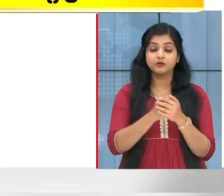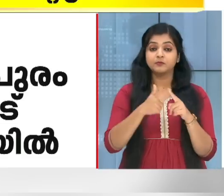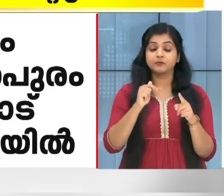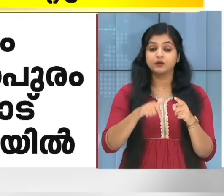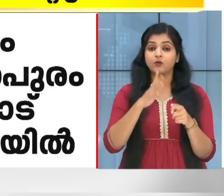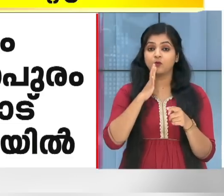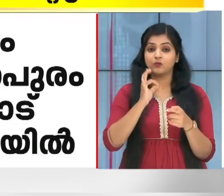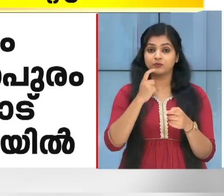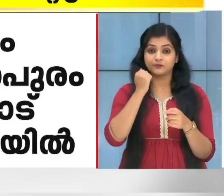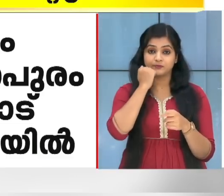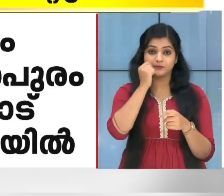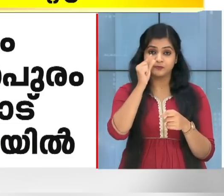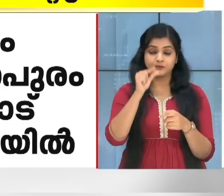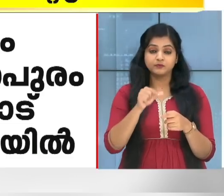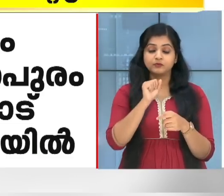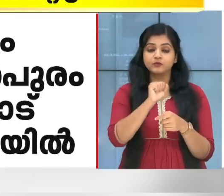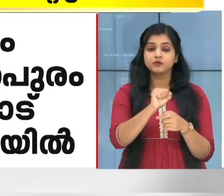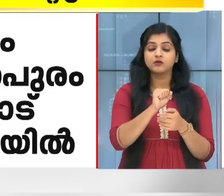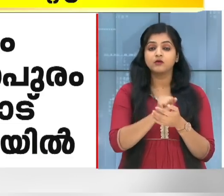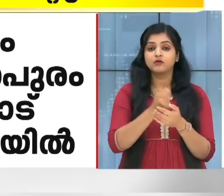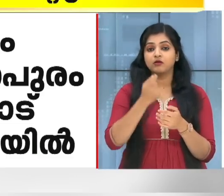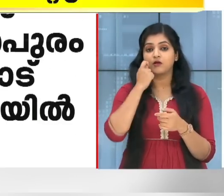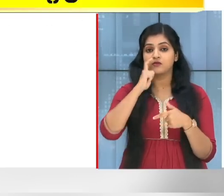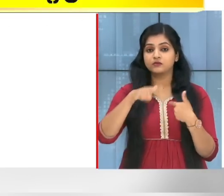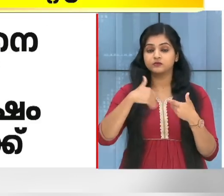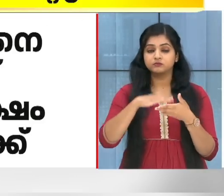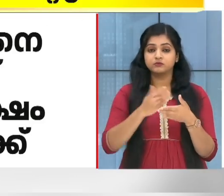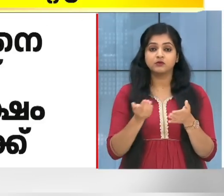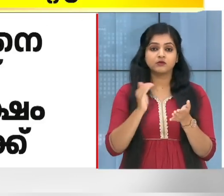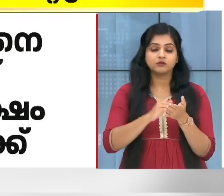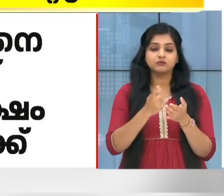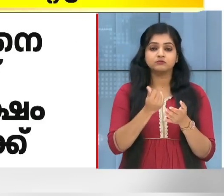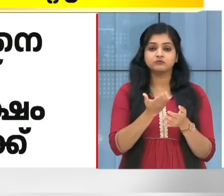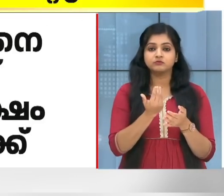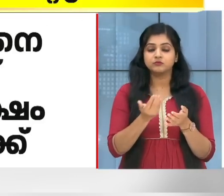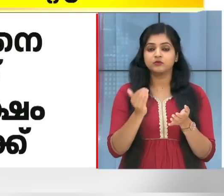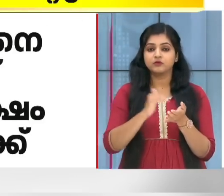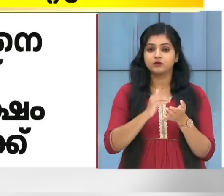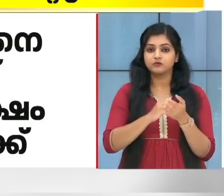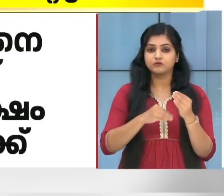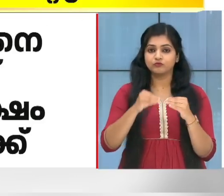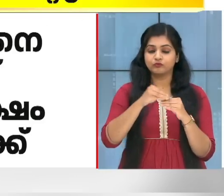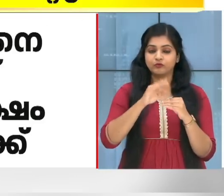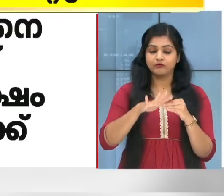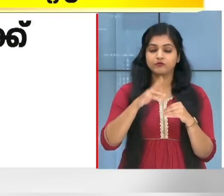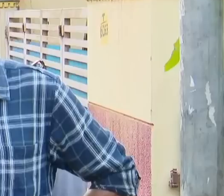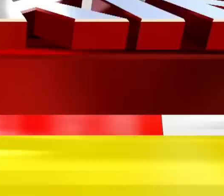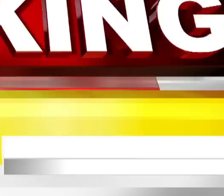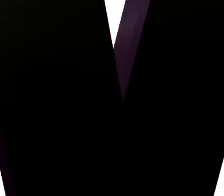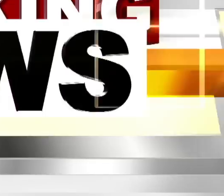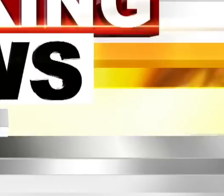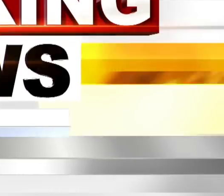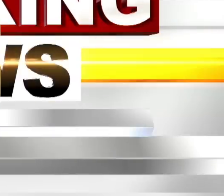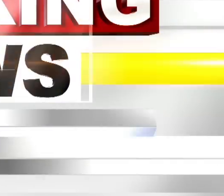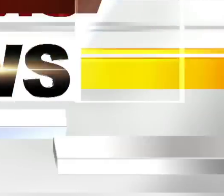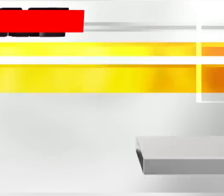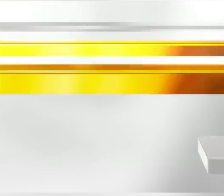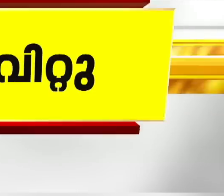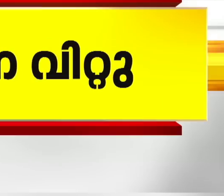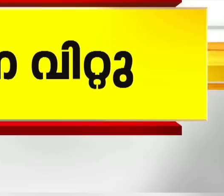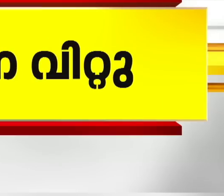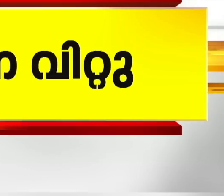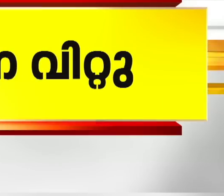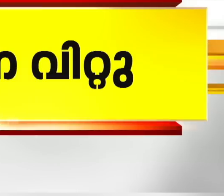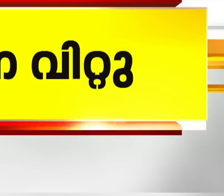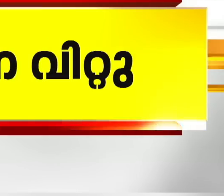അയാൾ നിർബന്ധിച്ചത് അയാൾ ഭീഷണിപ്പെടുത്തിയതിന്റെ അടിസ്ഥാനത്തിലാണ് പലപ്പോഴായി പണം നൽകേണ്ടി വന്നതെന്നും കരമന സ്വദേശി സ്വദേശിനായിട്ടുള്ള സ്ത്രീ ഇപ്പോൾ വ്യക്തമാക്കിയിട്ടുണ്ട്. അതായത്